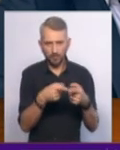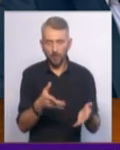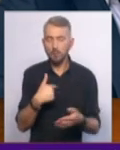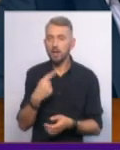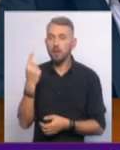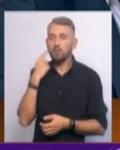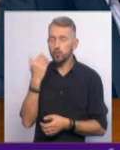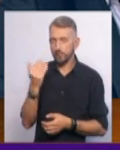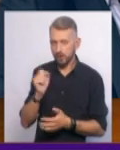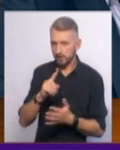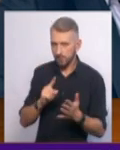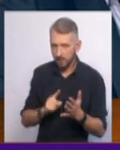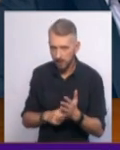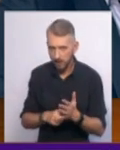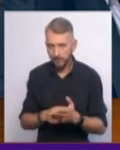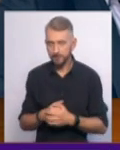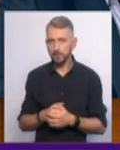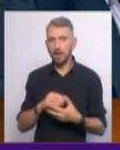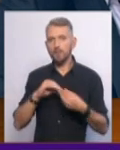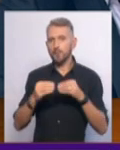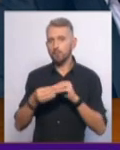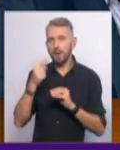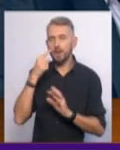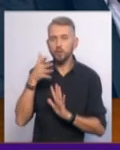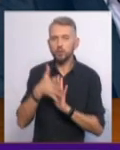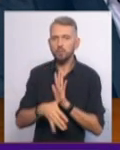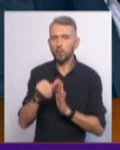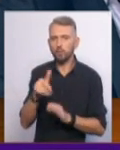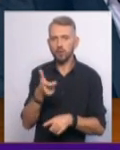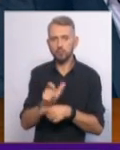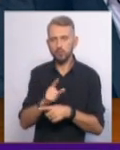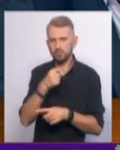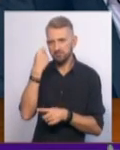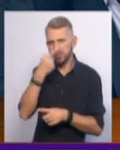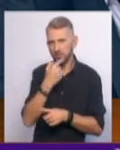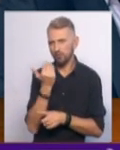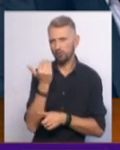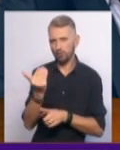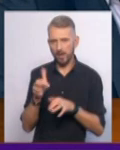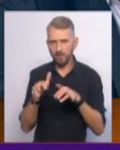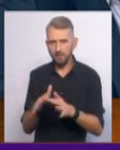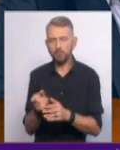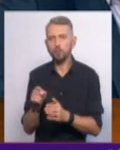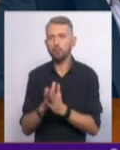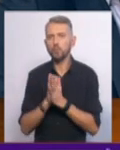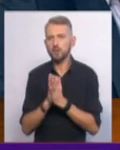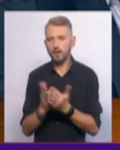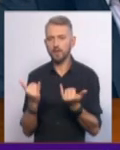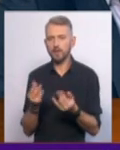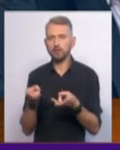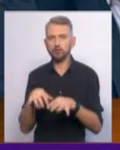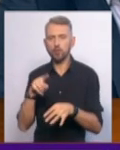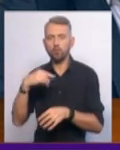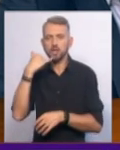питання, да? Ми почули ваше питання. Проблема зрозуміла, у вас дуже така індивідуальна справа, тому ви, будь ласка, зараз залишіть номер